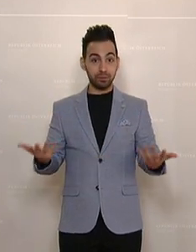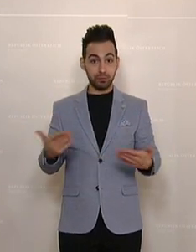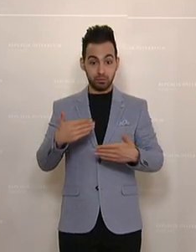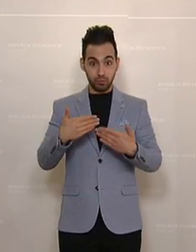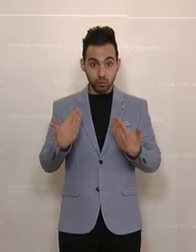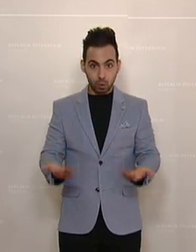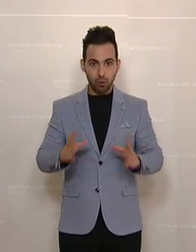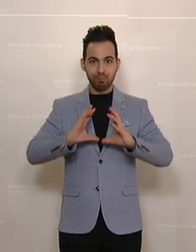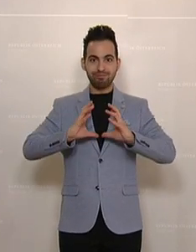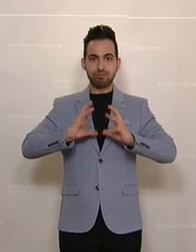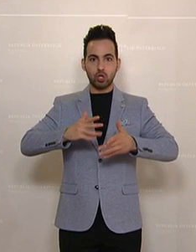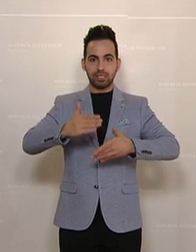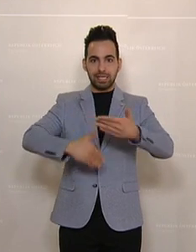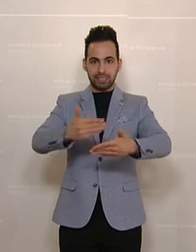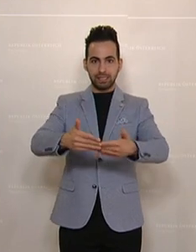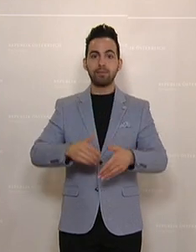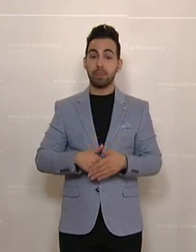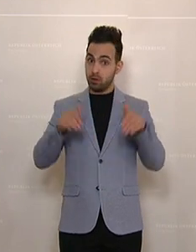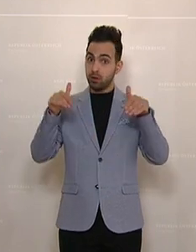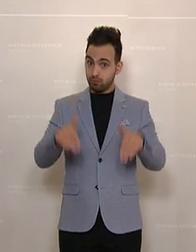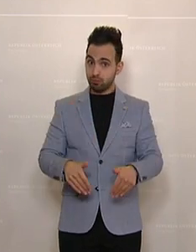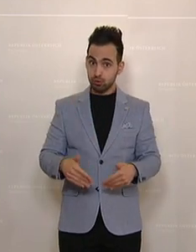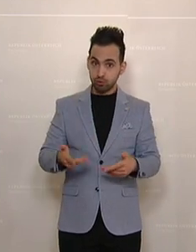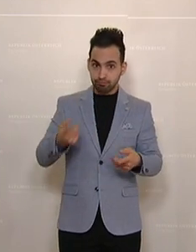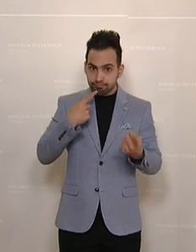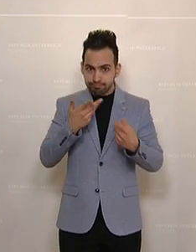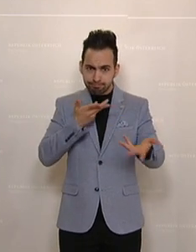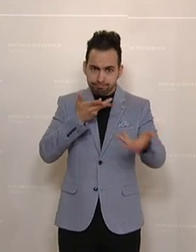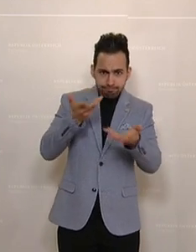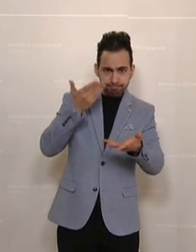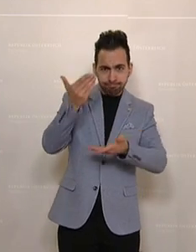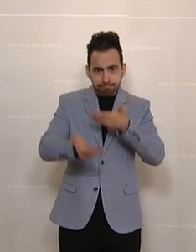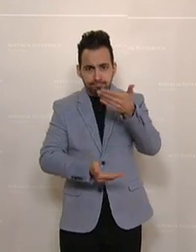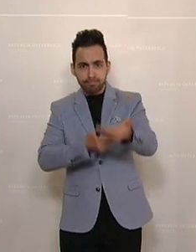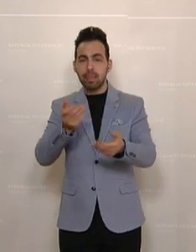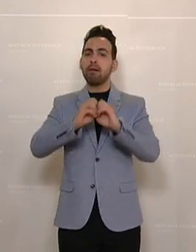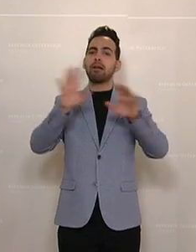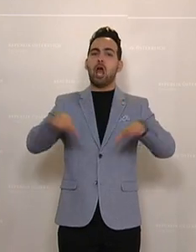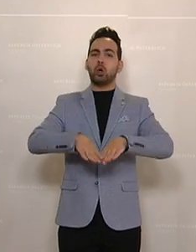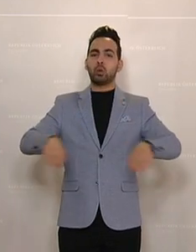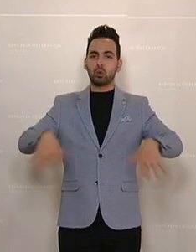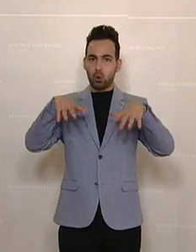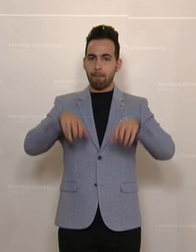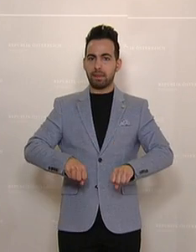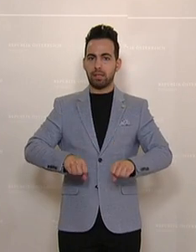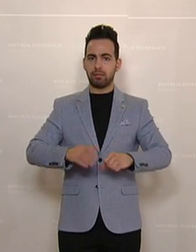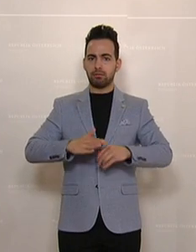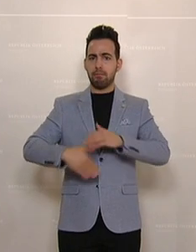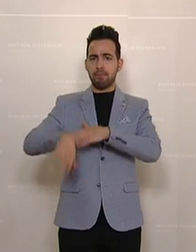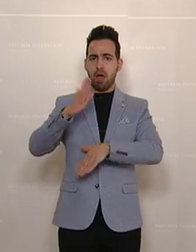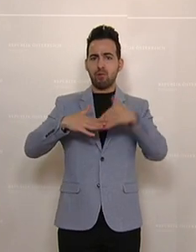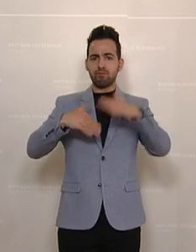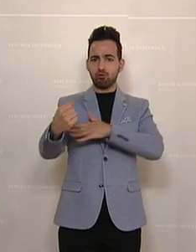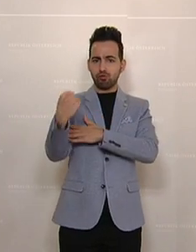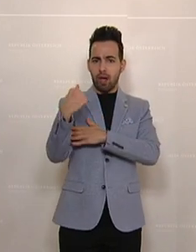diesem Prozess müssen wir uns dahin verhandeln, dass wir natürlich, wir müssen die Grundkompetenzen stärken, das steht außer Frage, und da